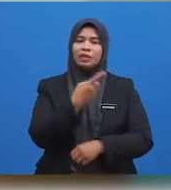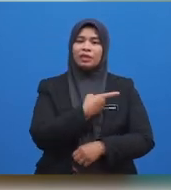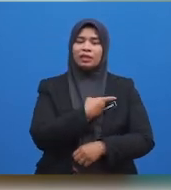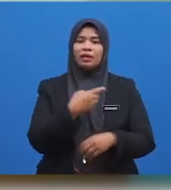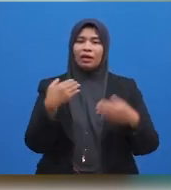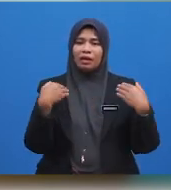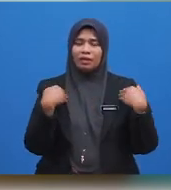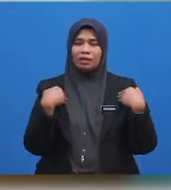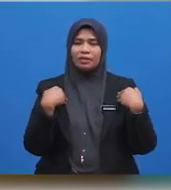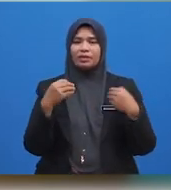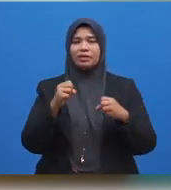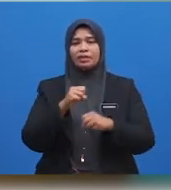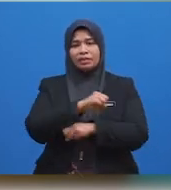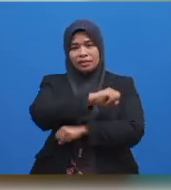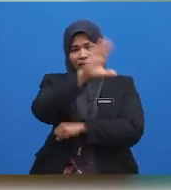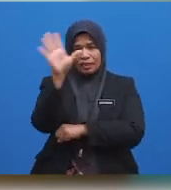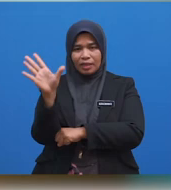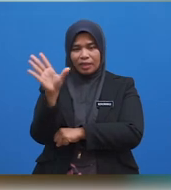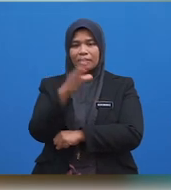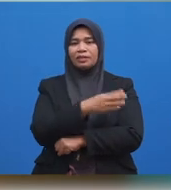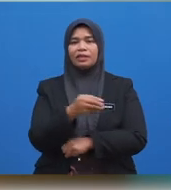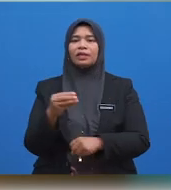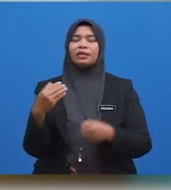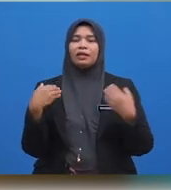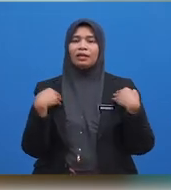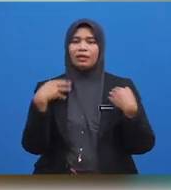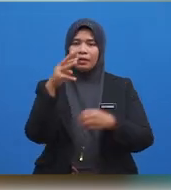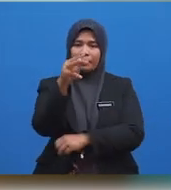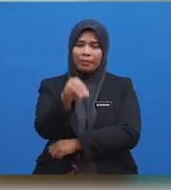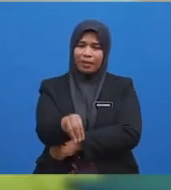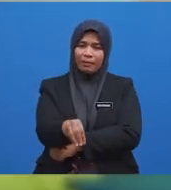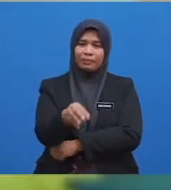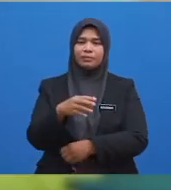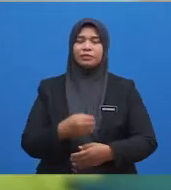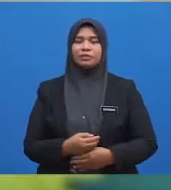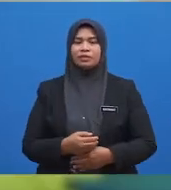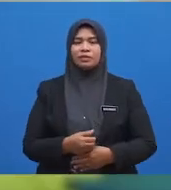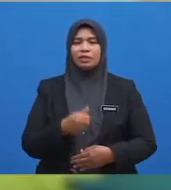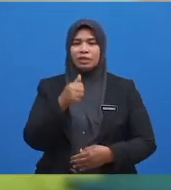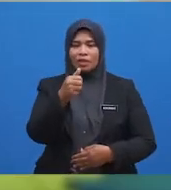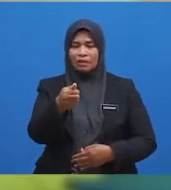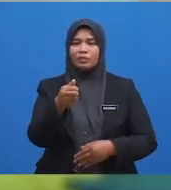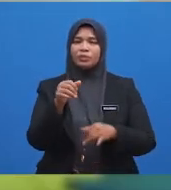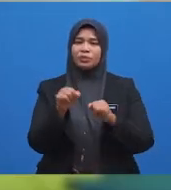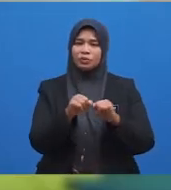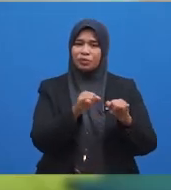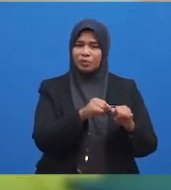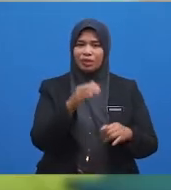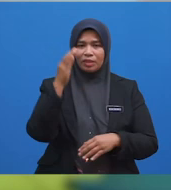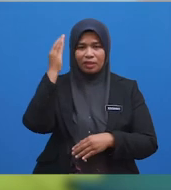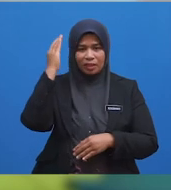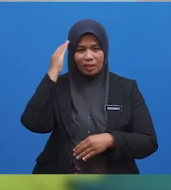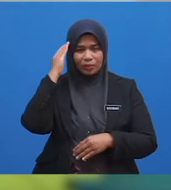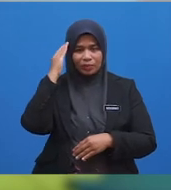Age siang dan malam kamu juga tahu